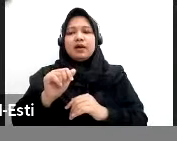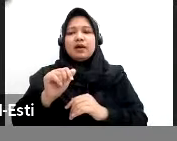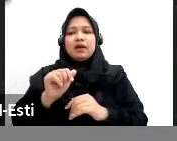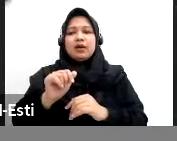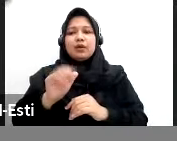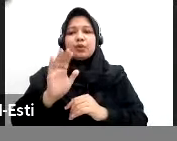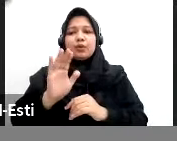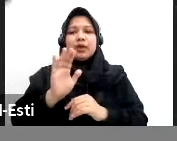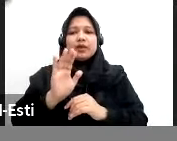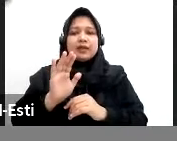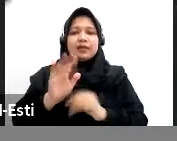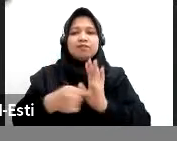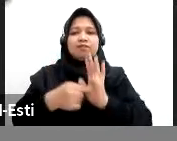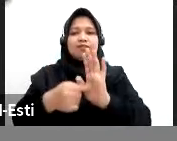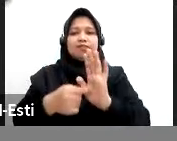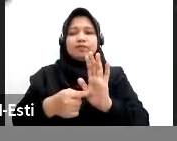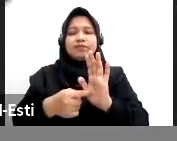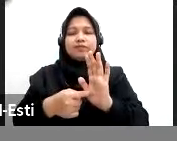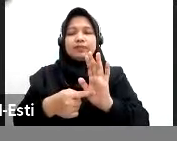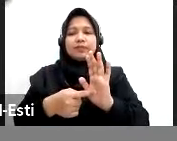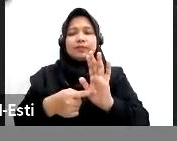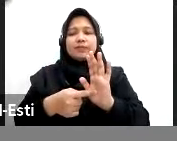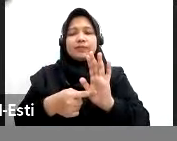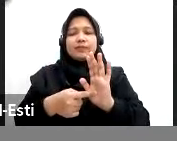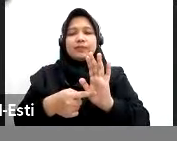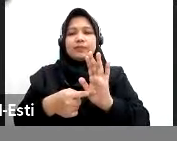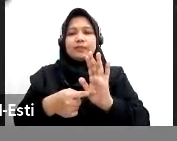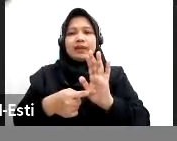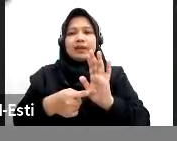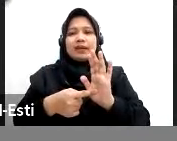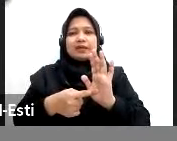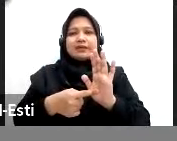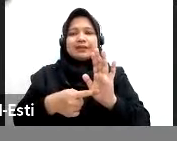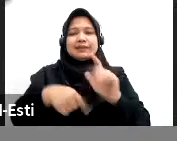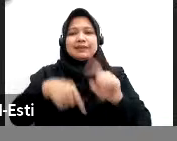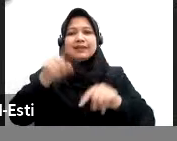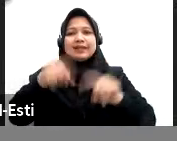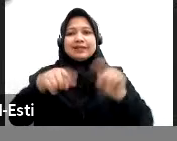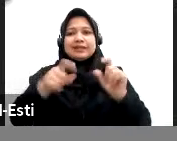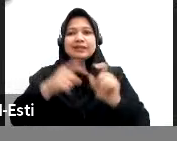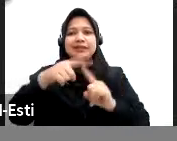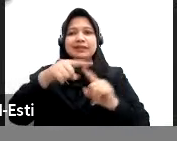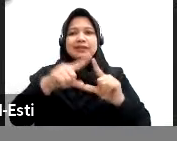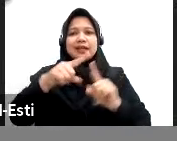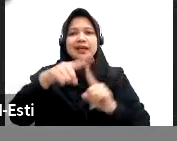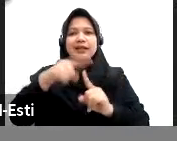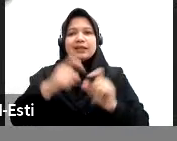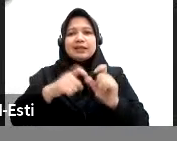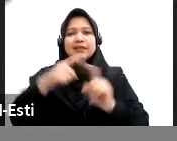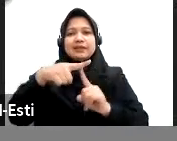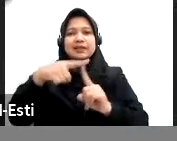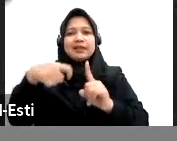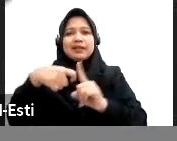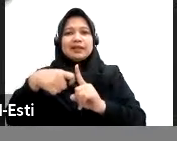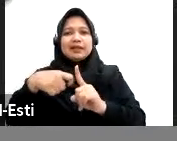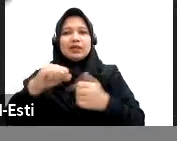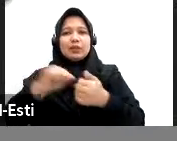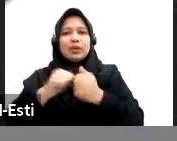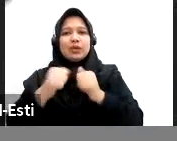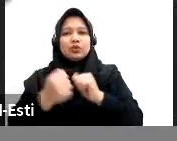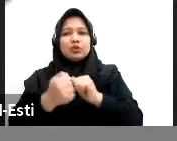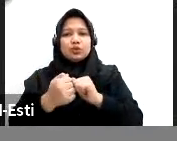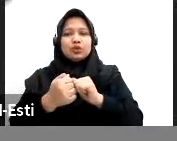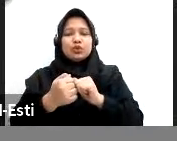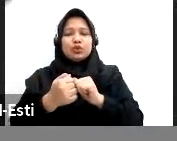statistik Seperti apa sebetulnya statistik dari kasus yang seperti apa yang nanti bisa